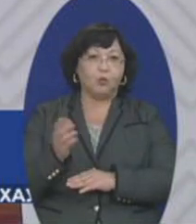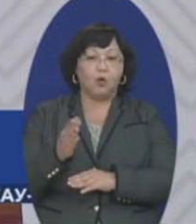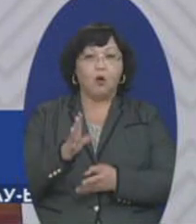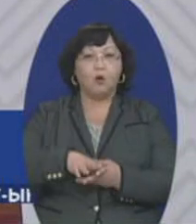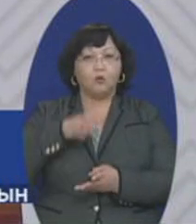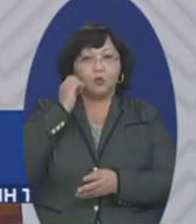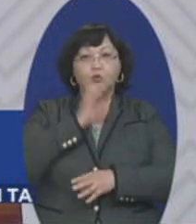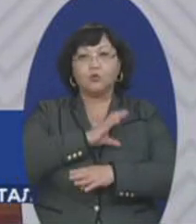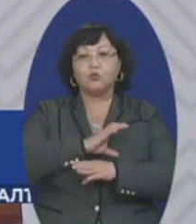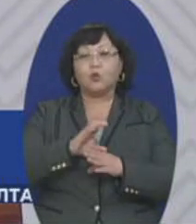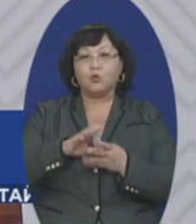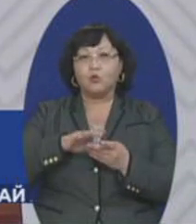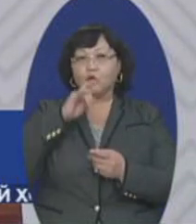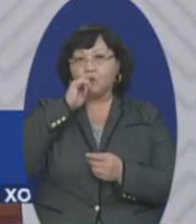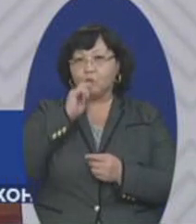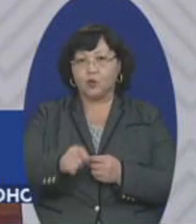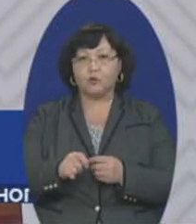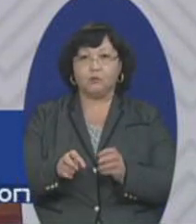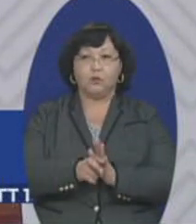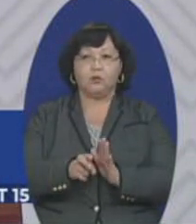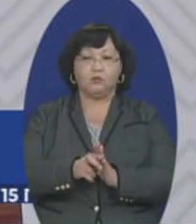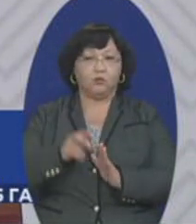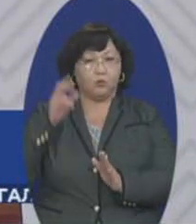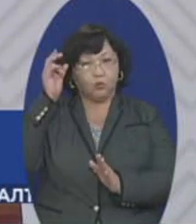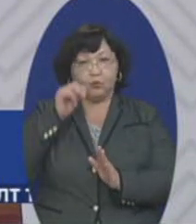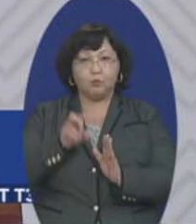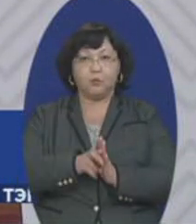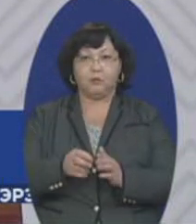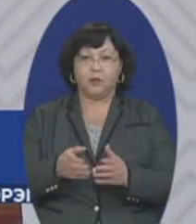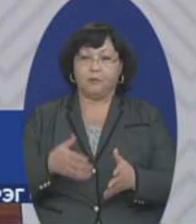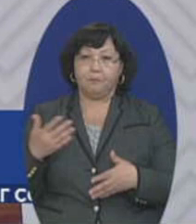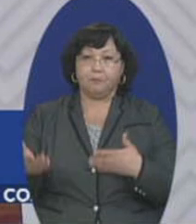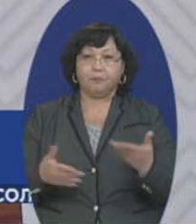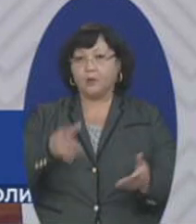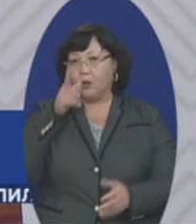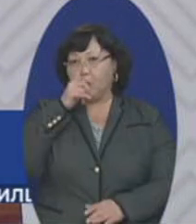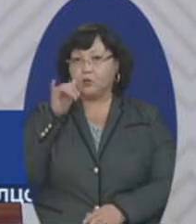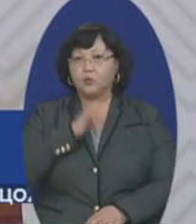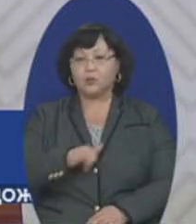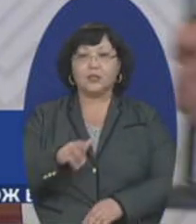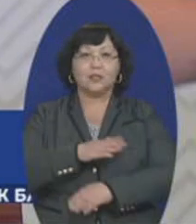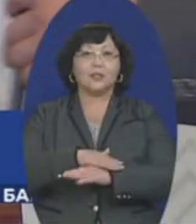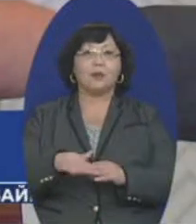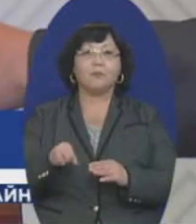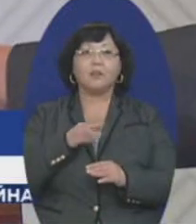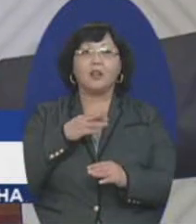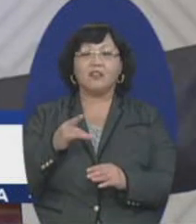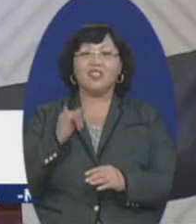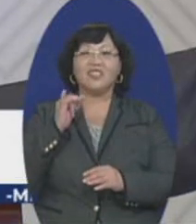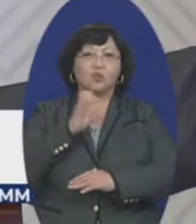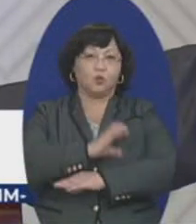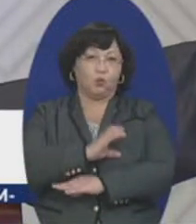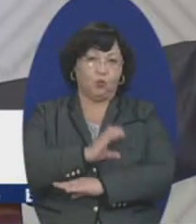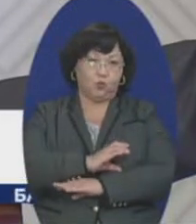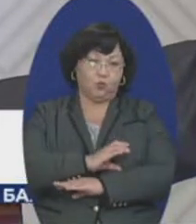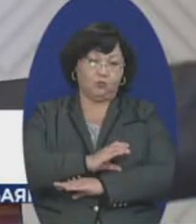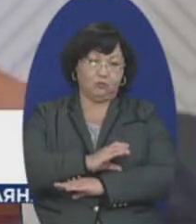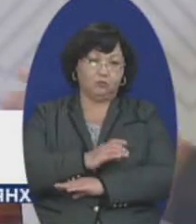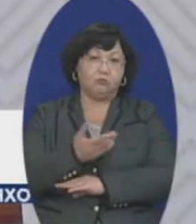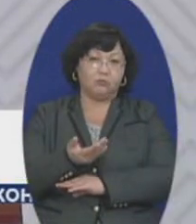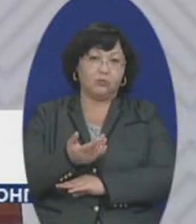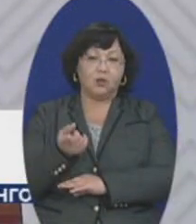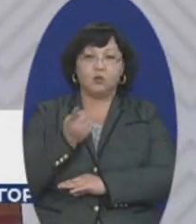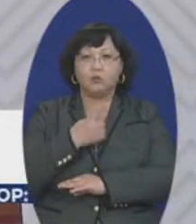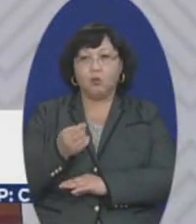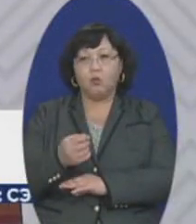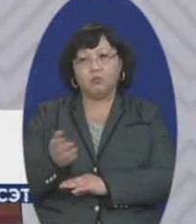одоо тэтгэлэгтэй суралцах боломж олонж бүрдүүлж байна. За Оросын холбооны улсын одоо зам тээврийн их сургууль одоо хуучмал мэдээ гэж ярьдаг байсан. Энэ сургууль одоо бас 100